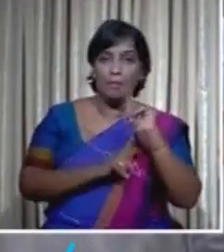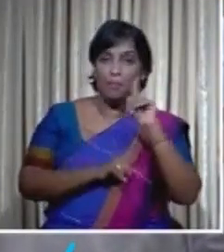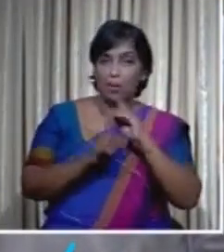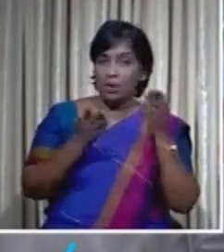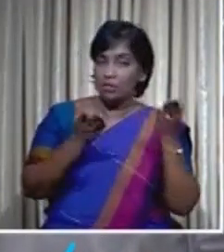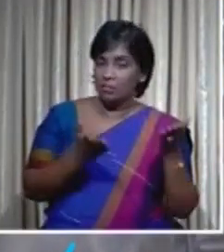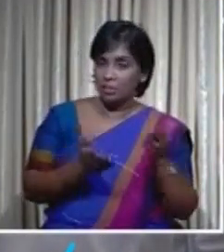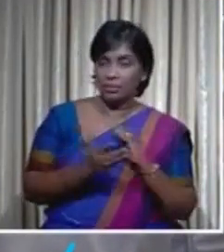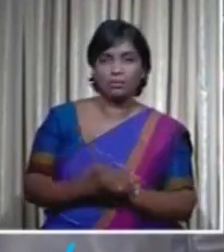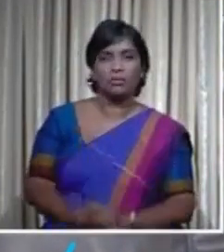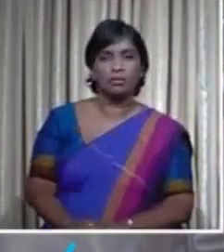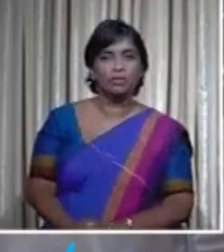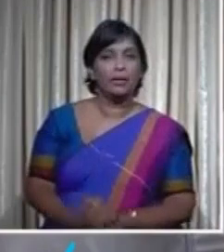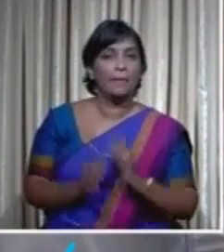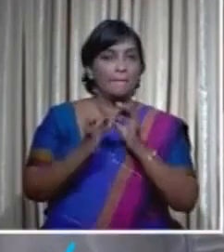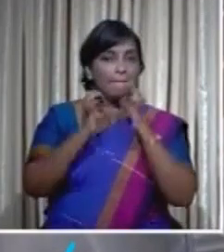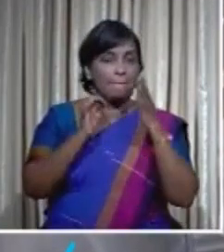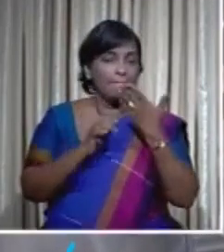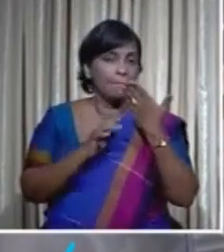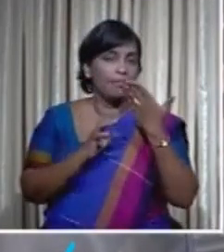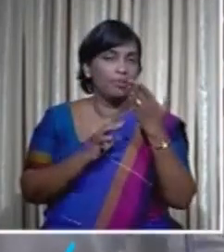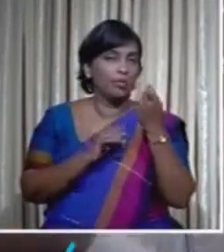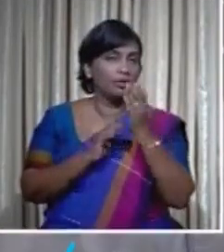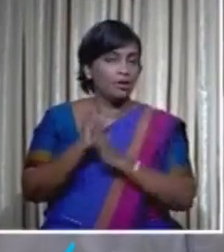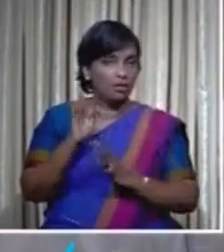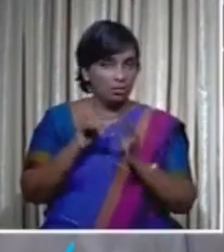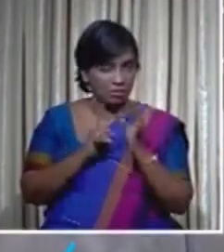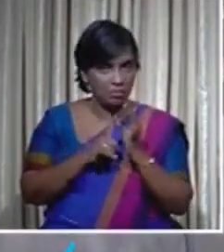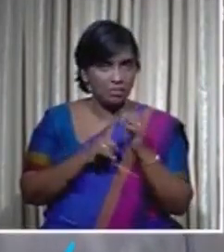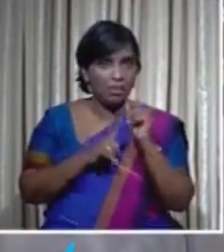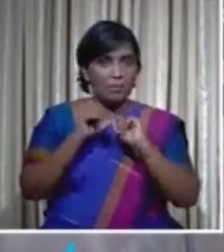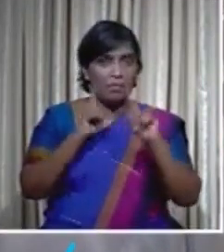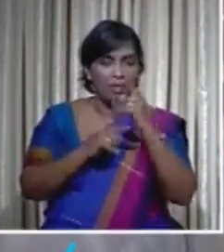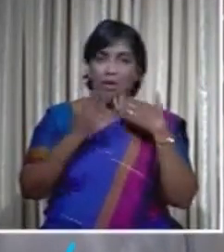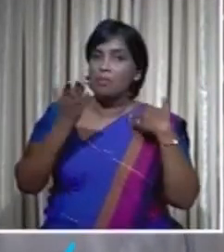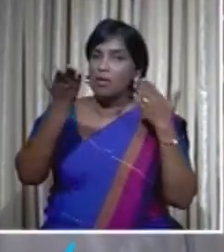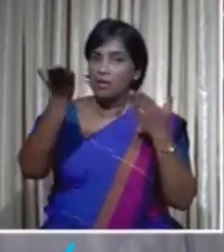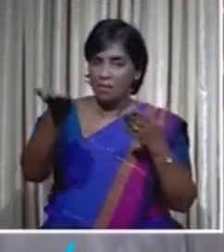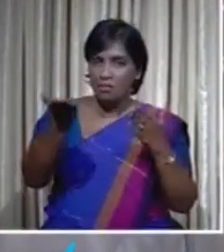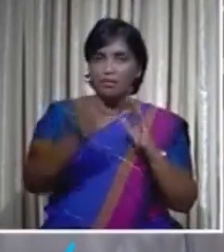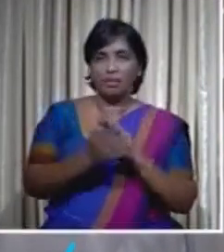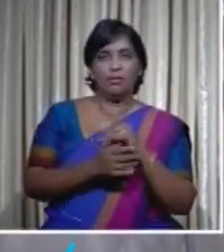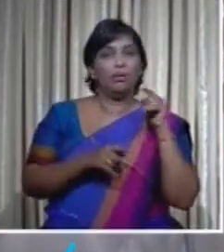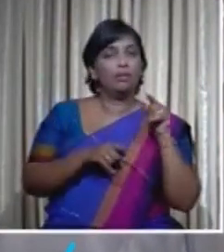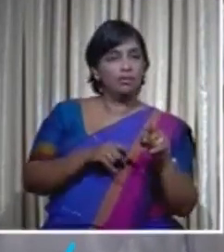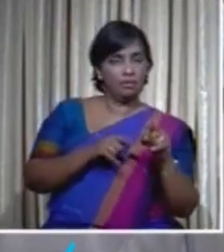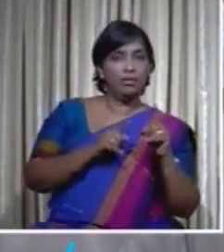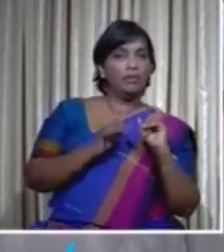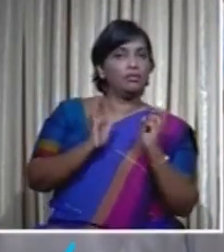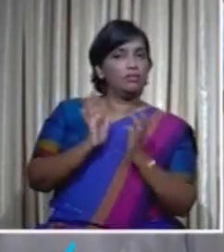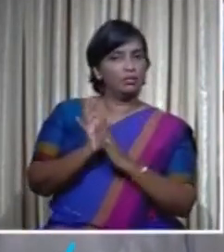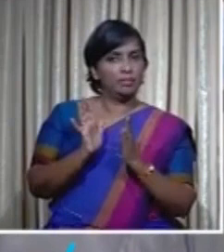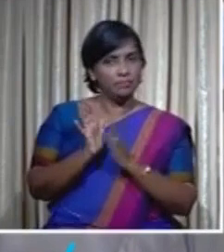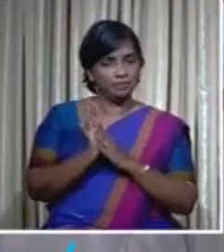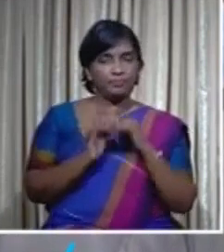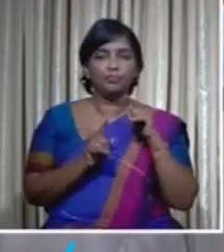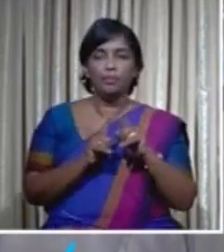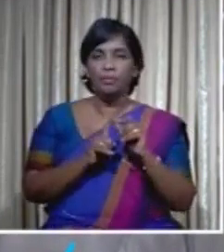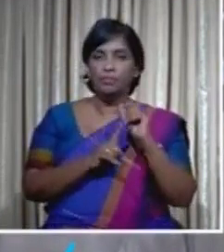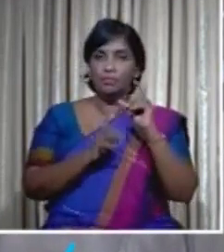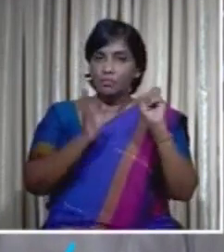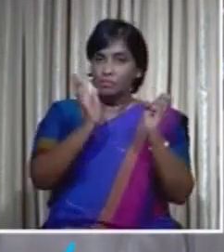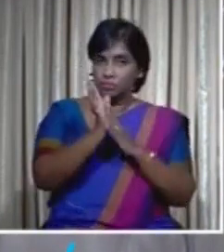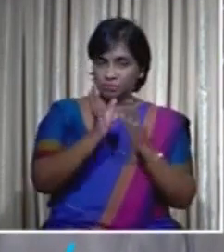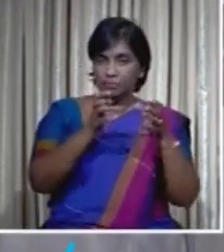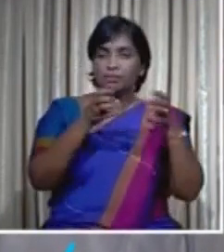கௌரவ பசில் ராஜபக்ச நிதியமைச்சர் அவர்களும் இருக்கின்றார். இந்த ஆணைக்குழுக்களுக்கு கூடாக அல்லது இந்த பிரதம அமைச்சருக்குரிய